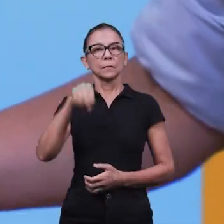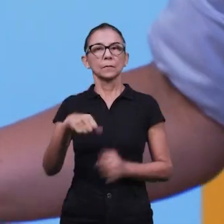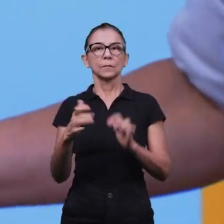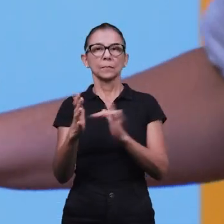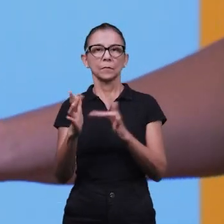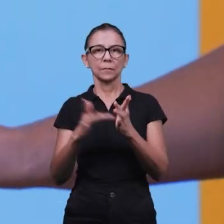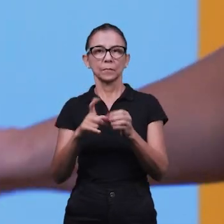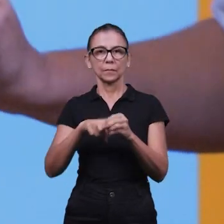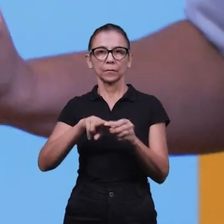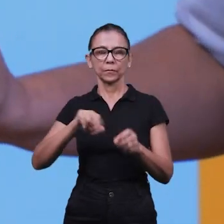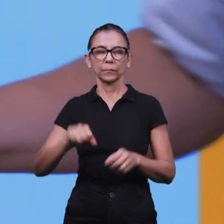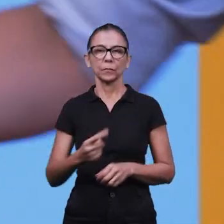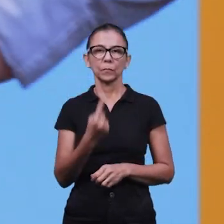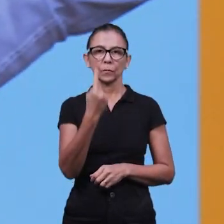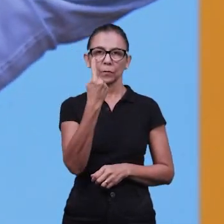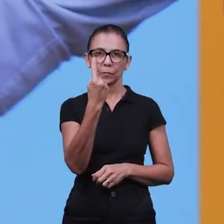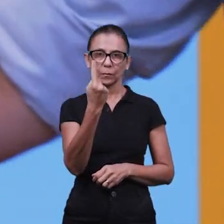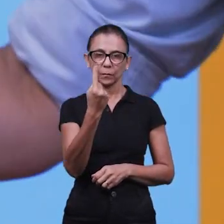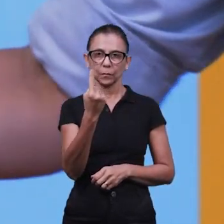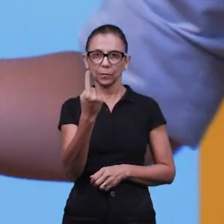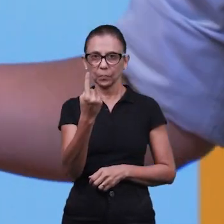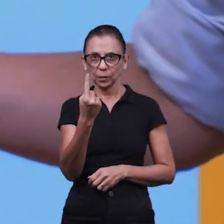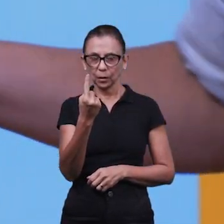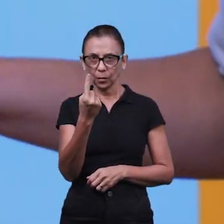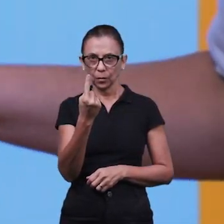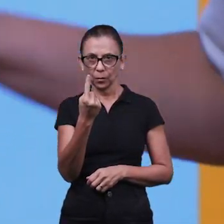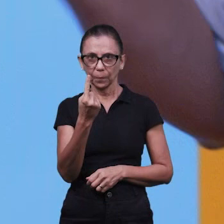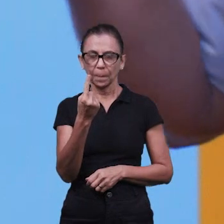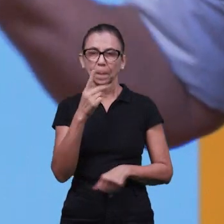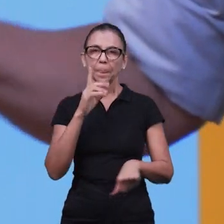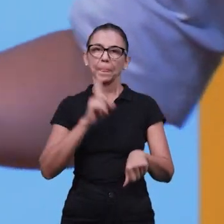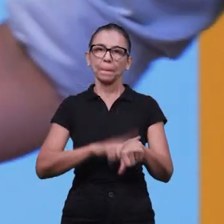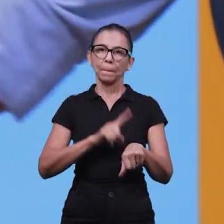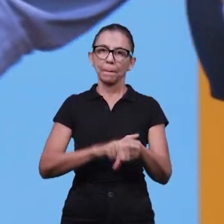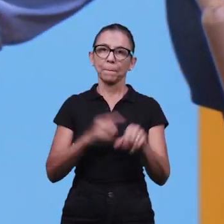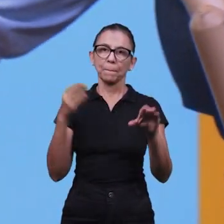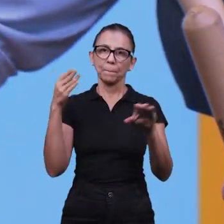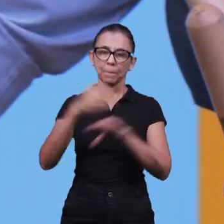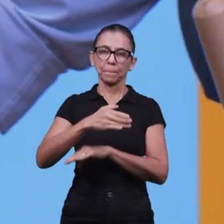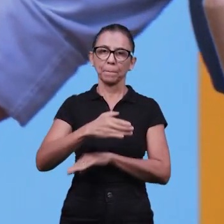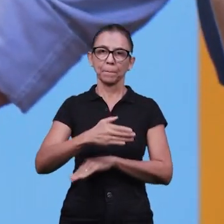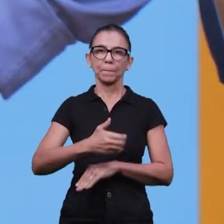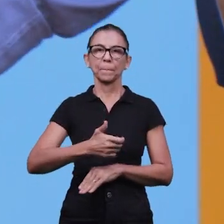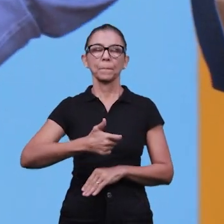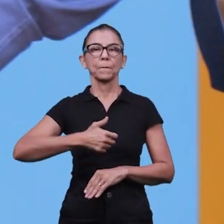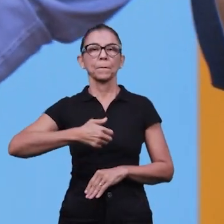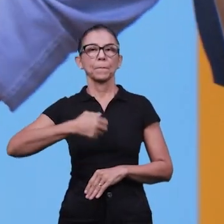Un petit temps pour chacun, mais nous allons entrer au deuxième temps.